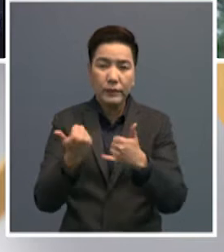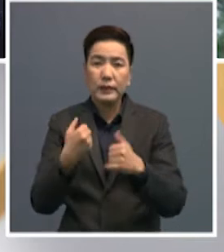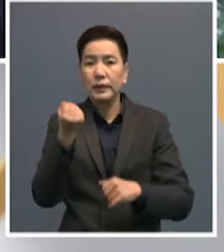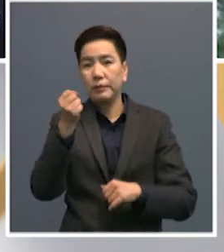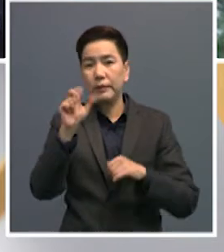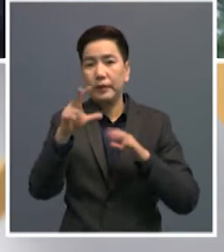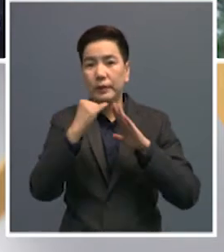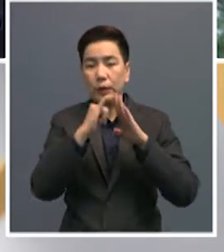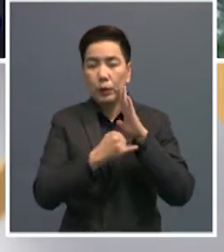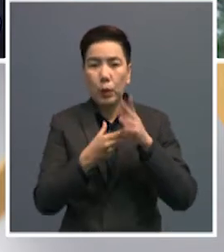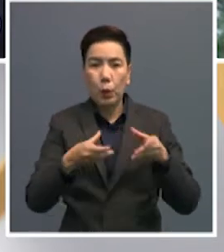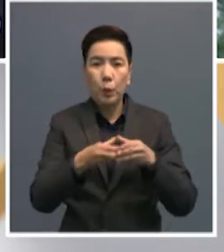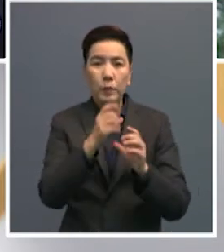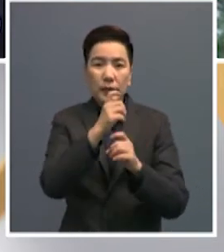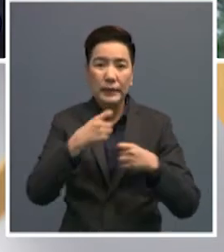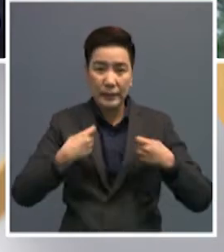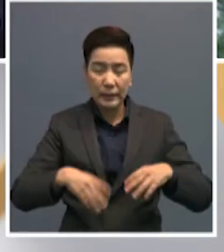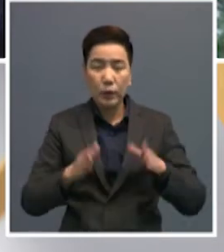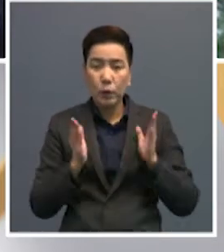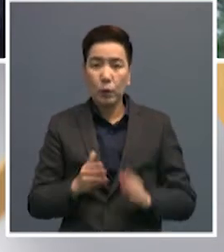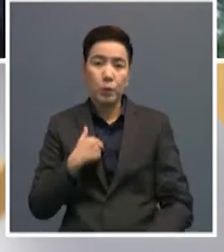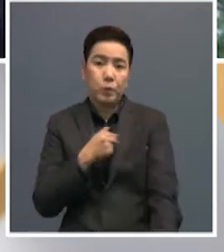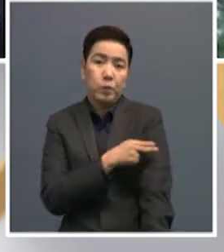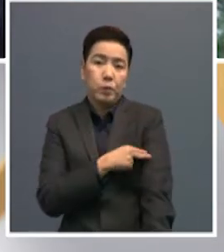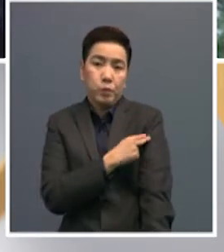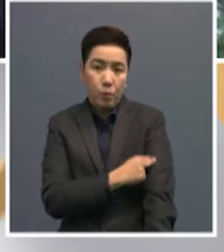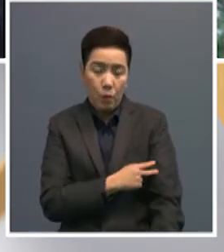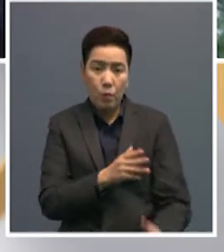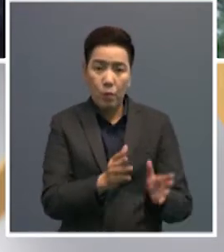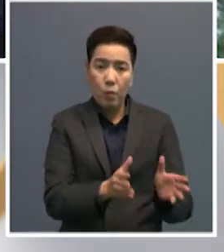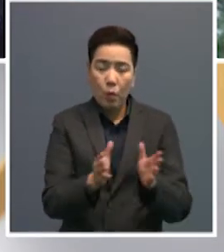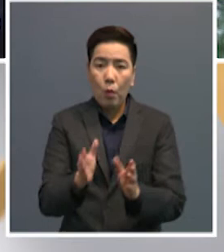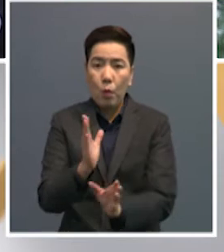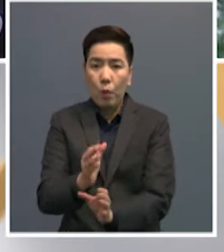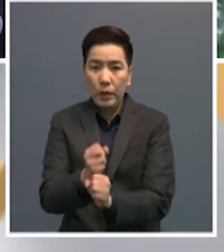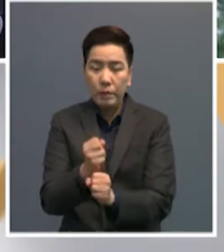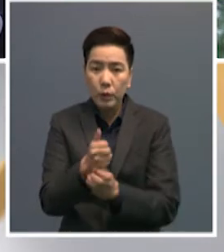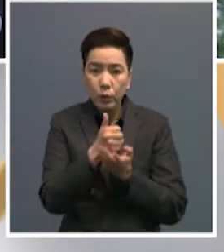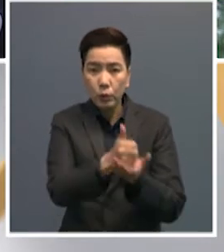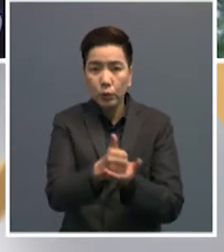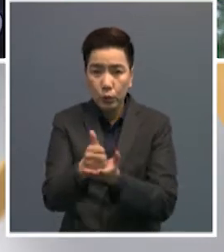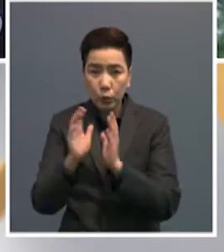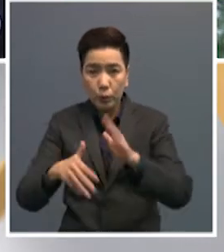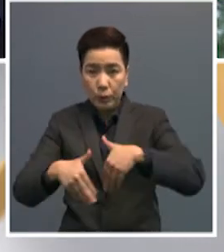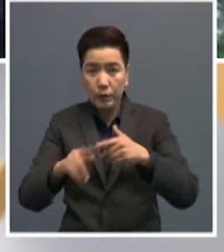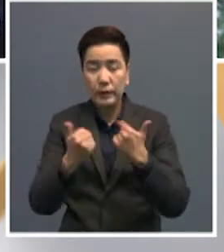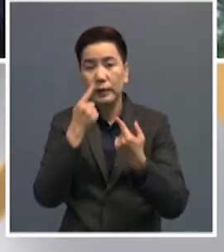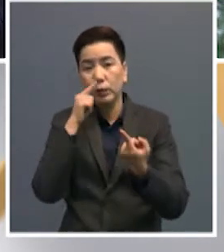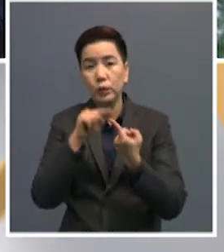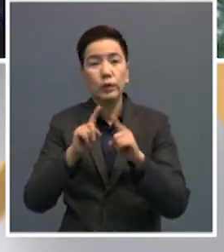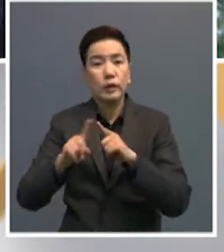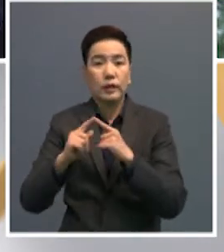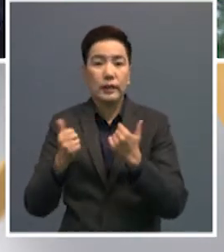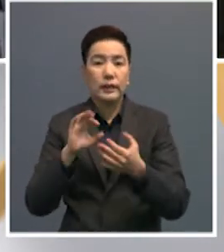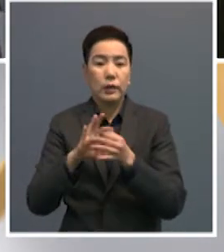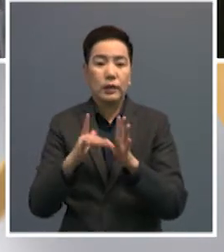13จังหวัดไปที่กลุ่มที่มีกลุ่มเสี่ยงเราจะเป็นบุคลากรในการแพทย์และก็บุคคลที่ทำงานให้ความช่วยเหลือกับพี่น้องประชาชนอย่างใกล้ชิดใน